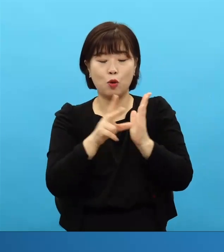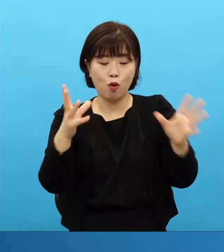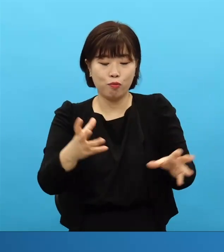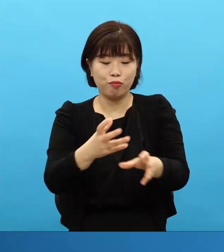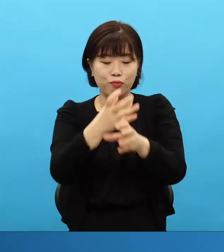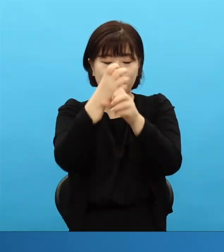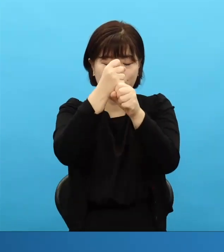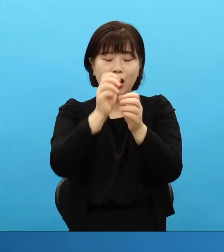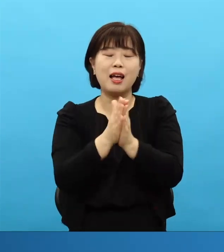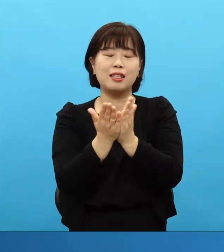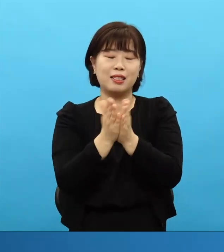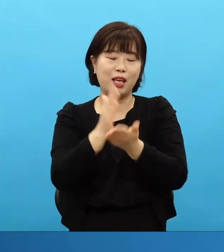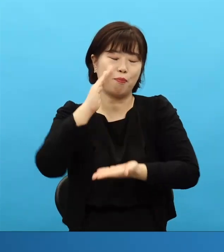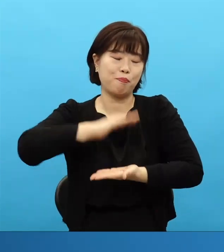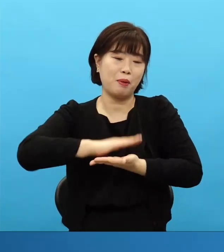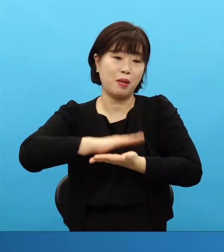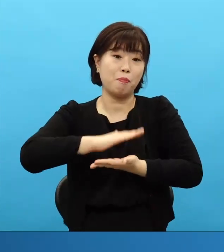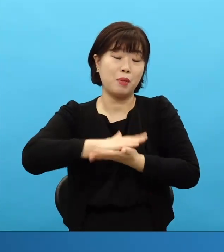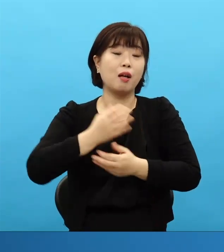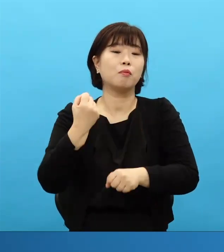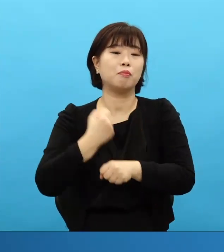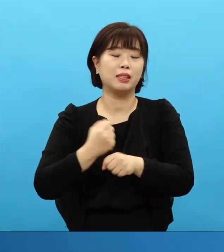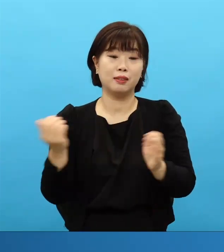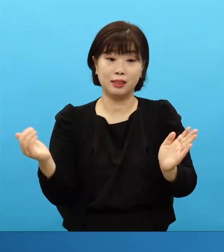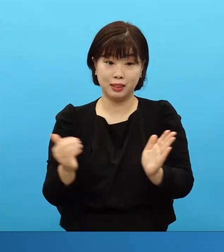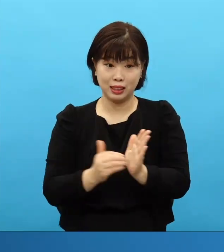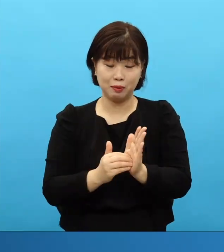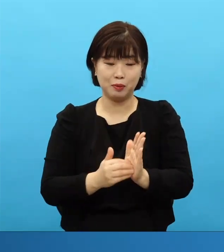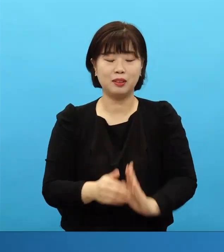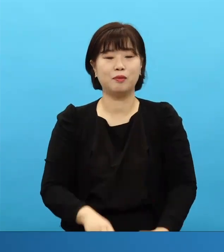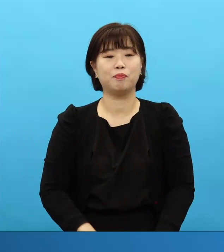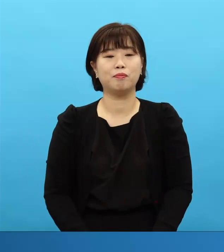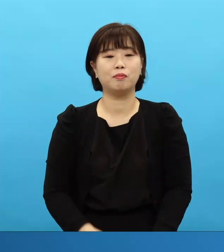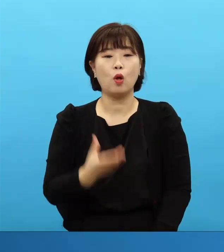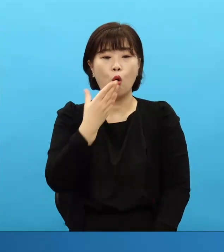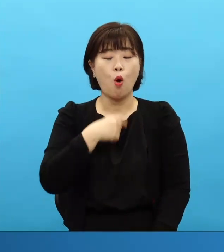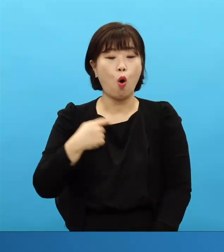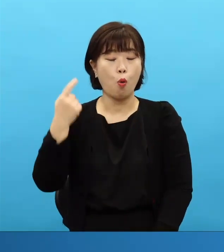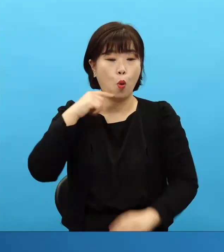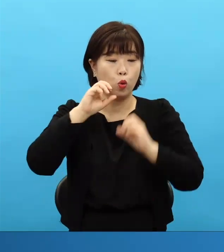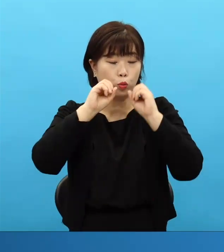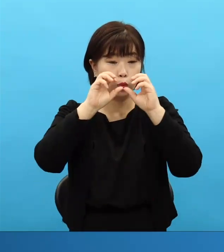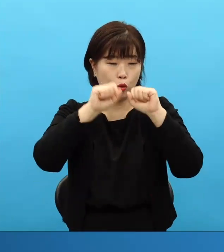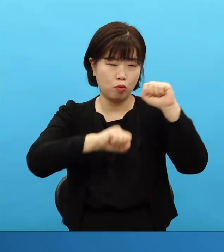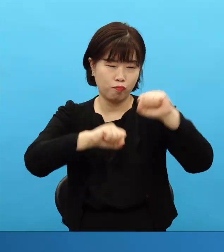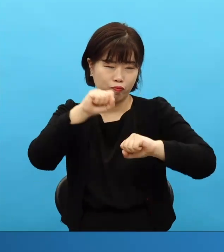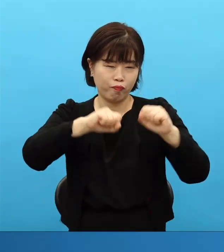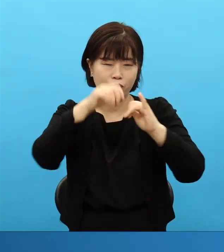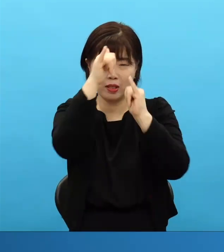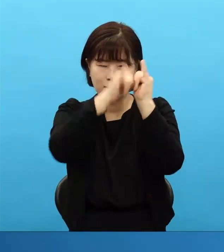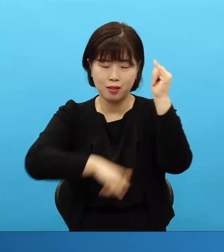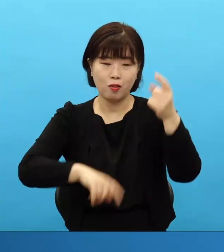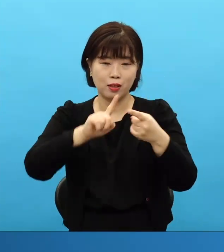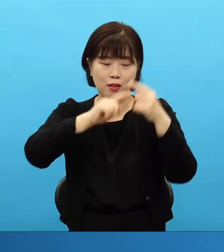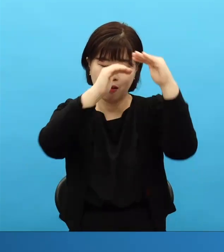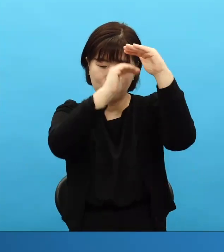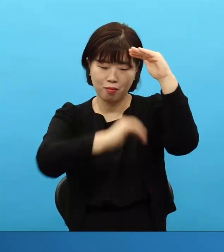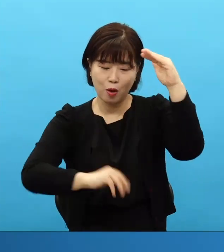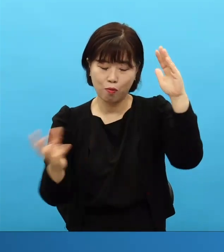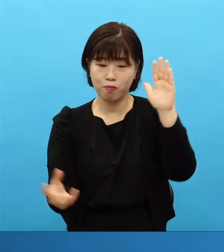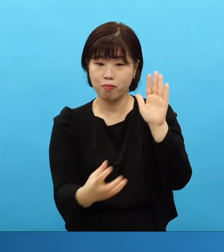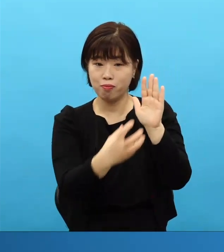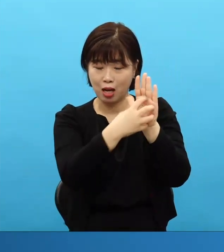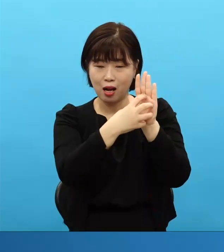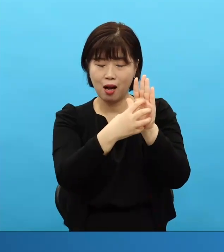복음을 잃어버린 재앙의 역사를 깨고 복음과 전도운동의 역사를 후대에게 전달해 주시기 바랍니다.